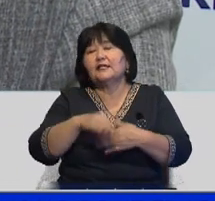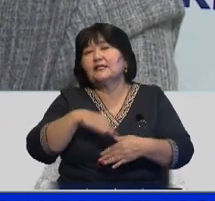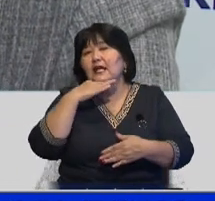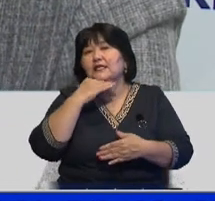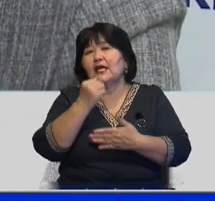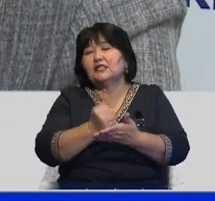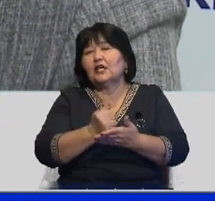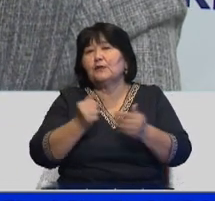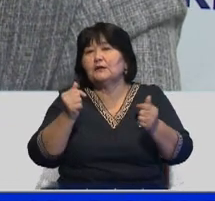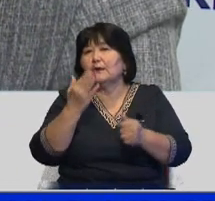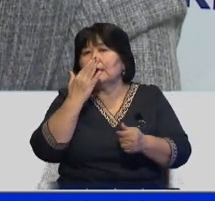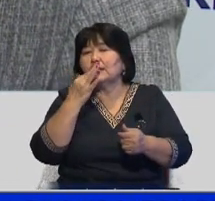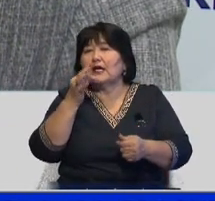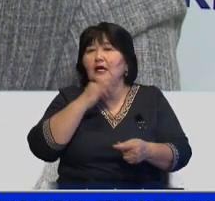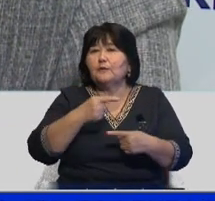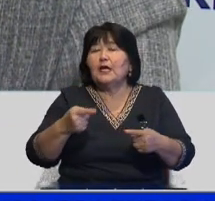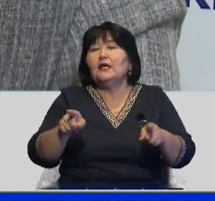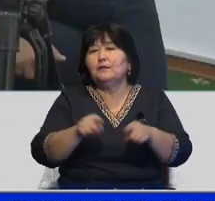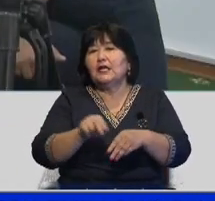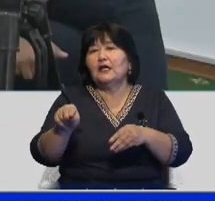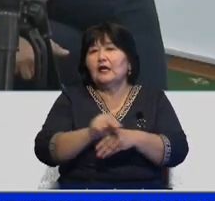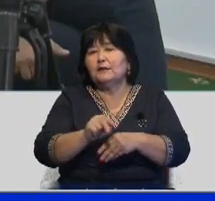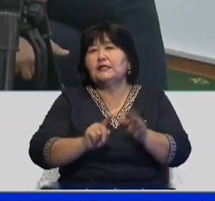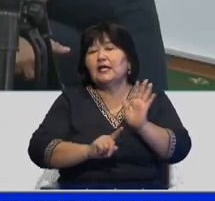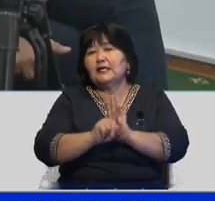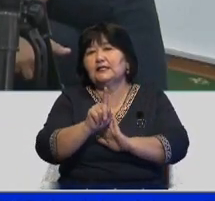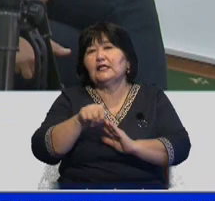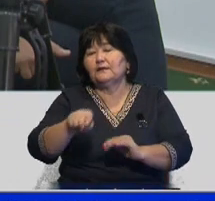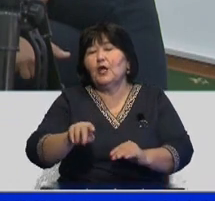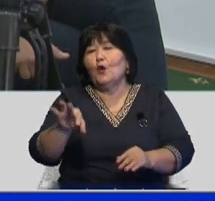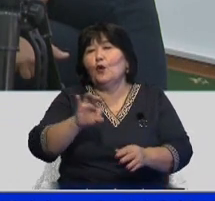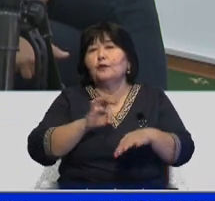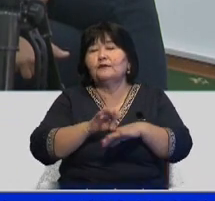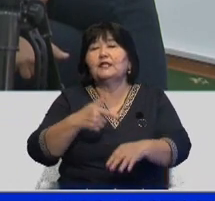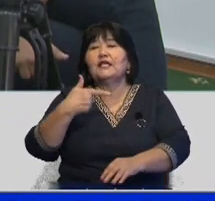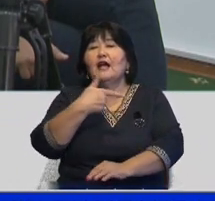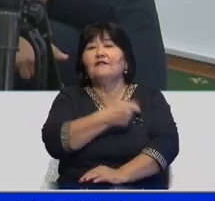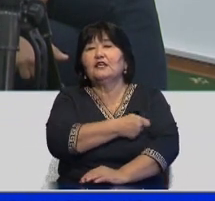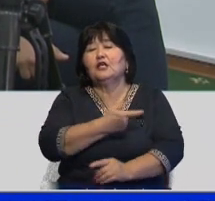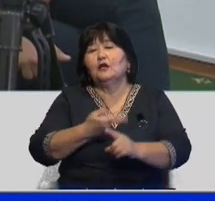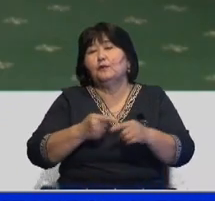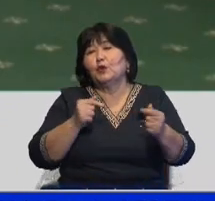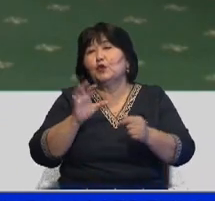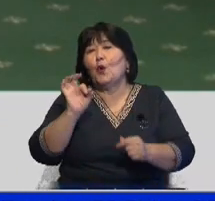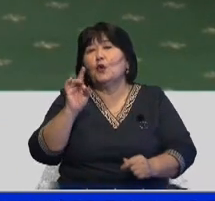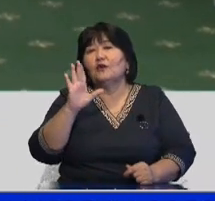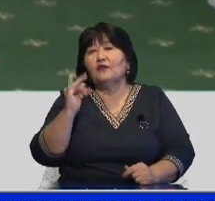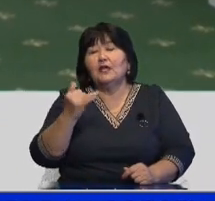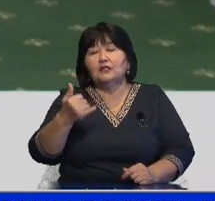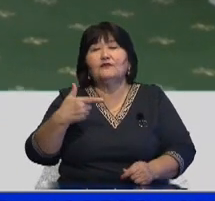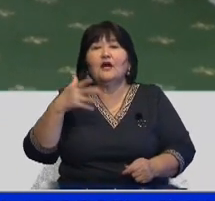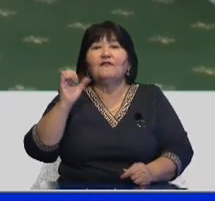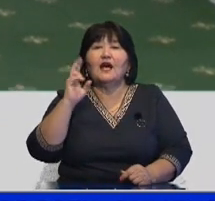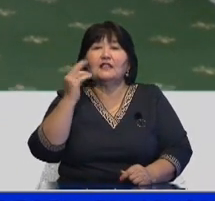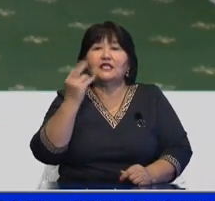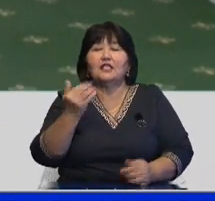запас противогриппозных препаратов. В профилактических целях с начала октября в области проводится вакцинация против ОРВИ. На сегодня вакцину «Гриппол